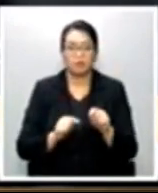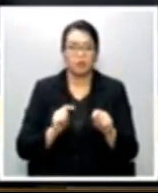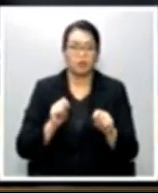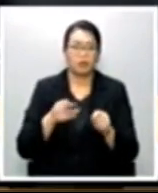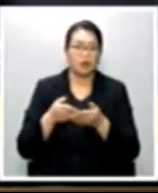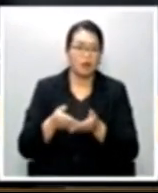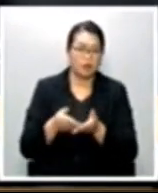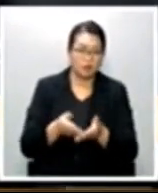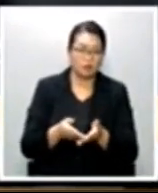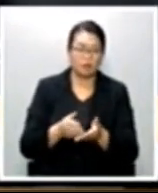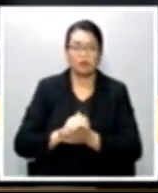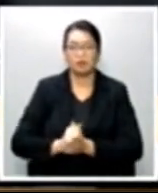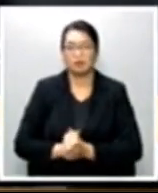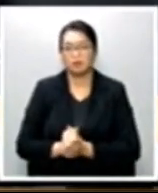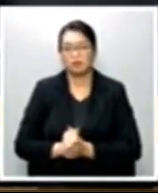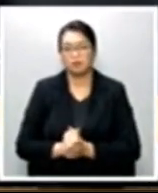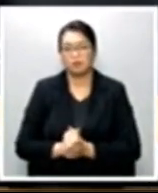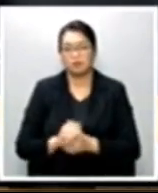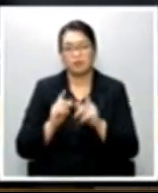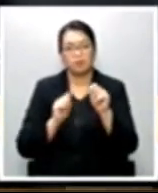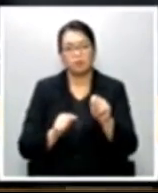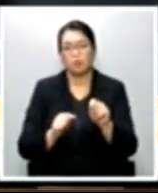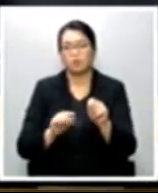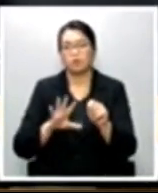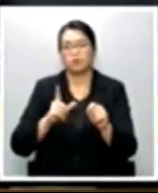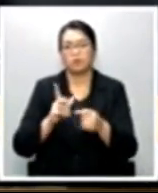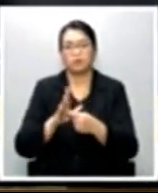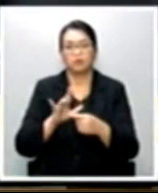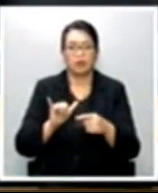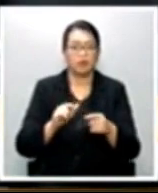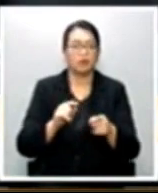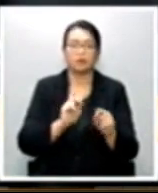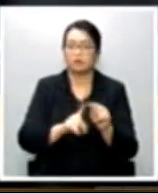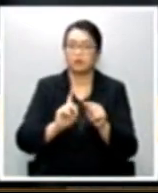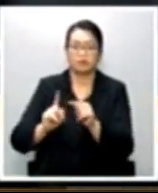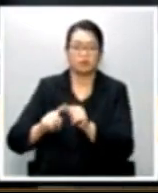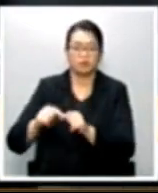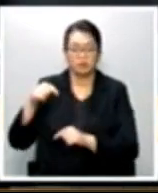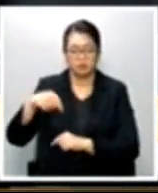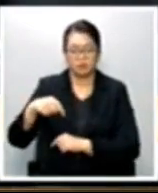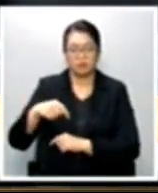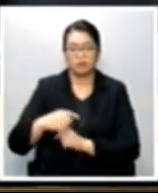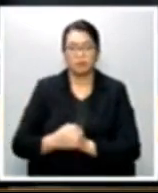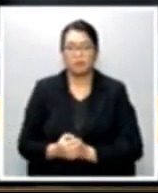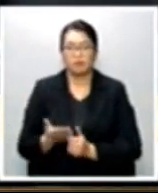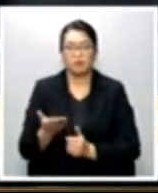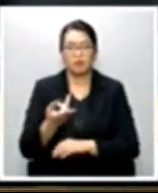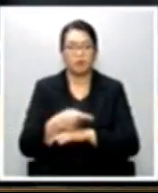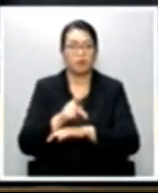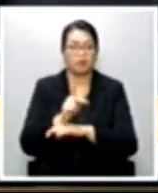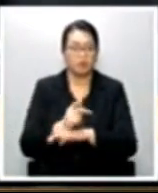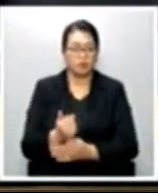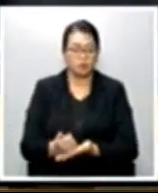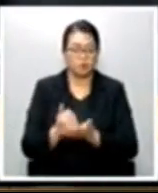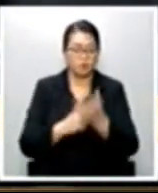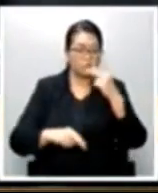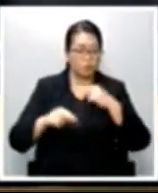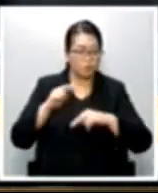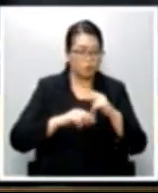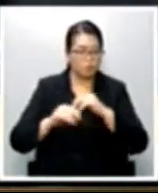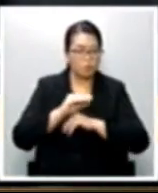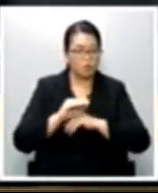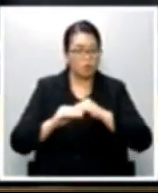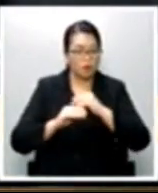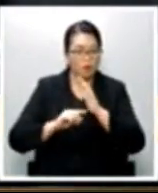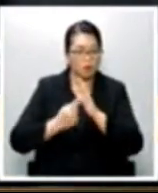าเรือท่าซักชัยมนตรีเป็นต้นนะครับซึ่งผมอยากให้ท่านประธานได้ติดตามความคืบหน้าว่าโครงการ